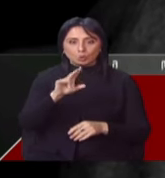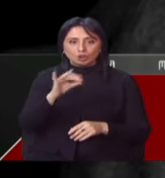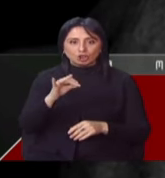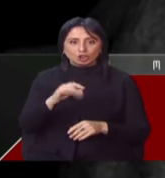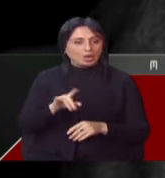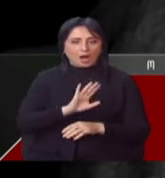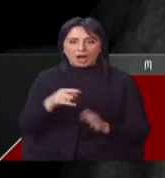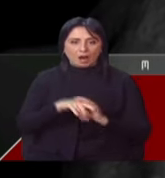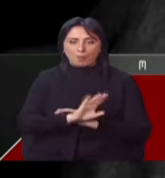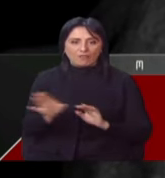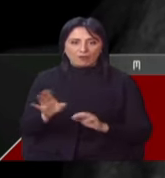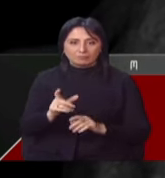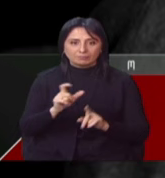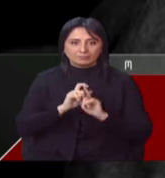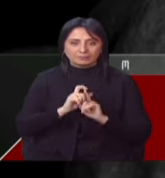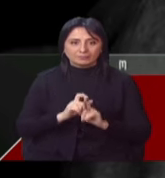არ გამოვა.